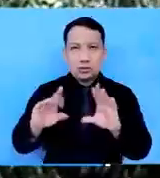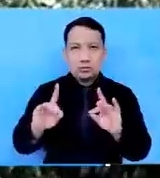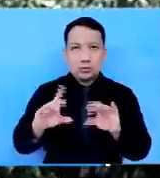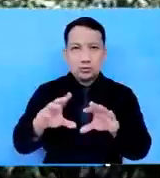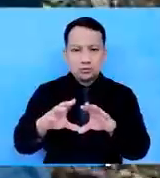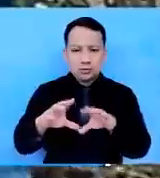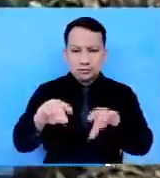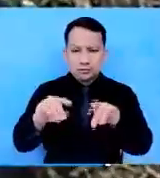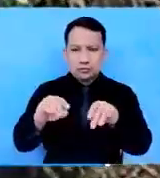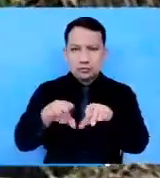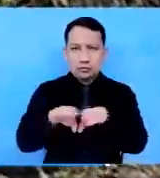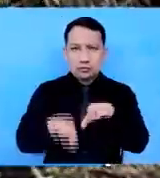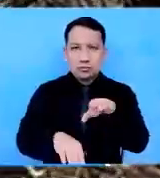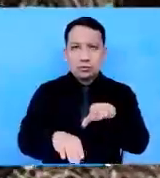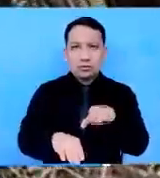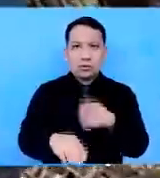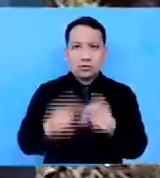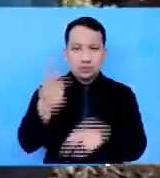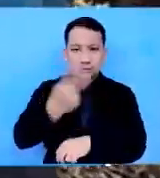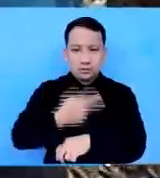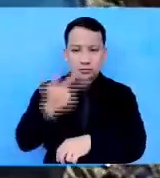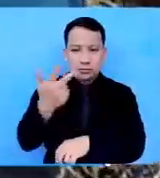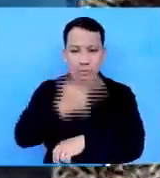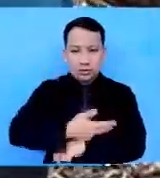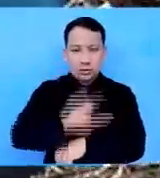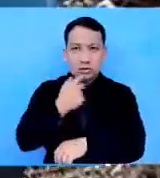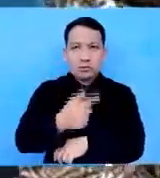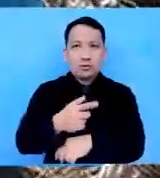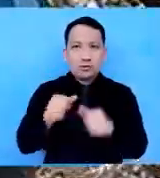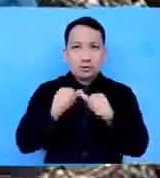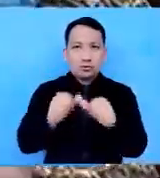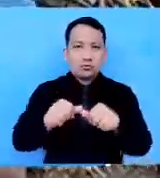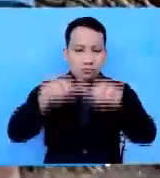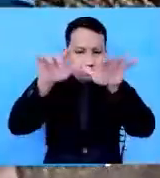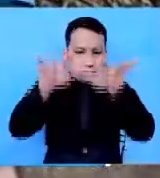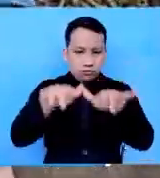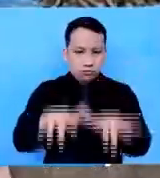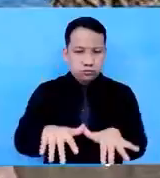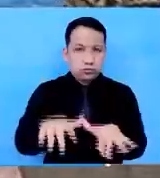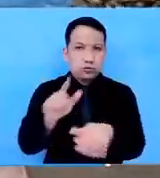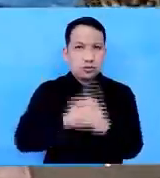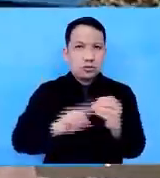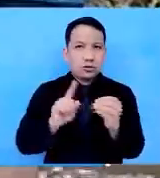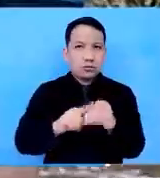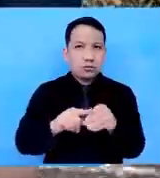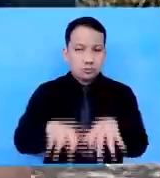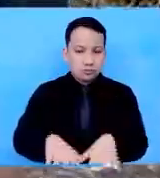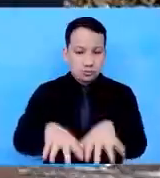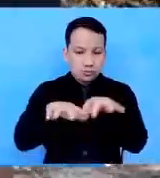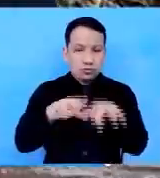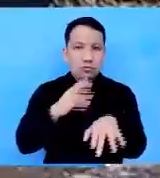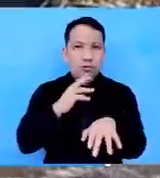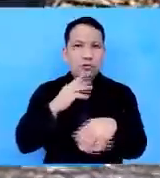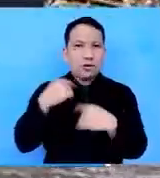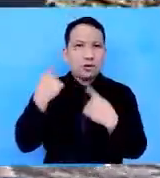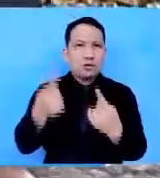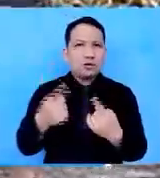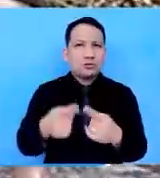liquefaction. Sa 2 hanggang 3 araw na walang patid na buhos na ulan, mabilis daw tumaas yung tubig dito sa may sapa na umaabot ng